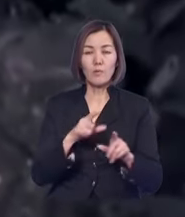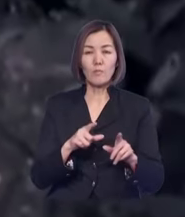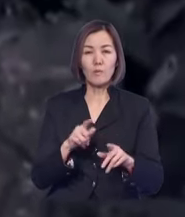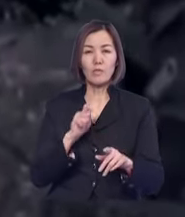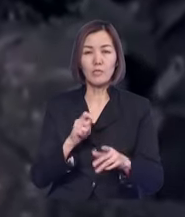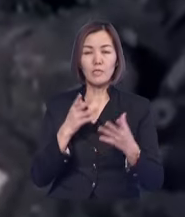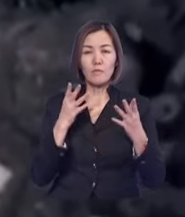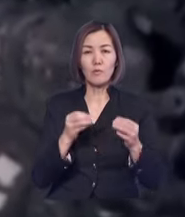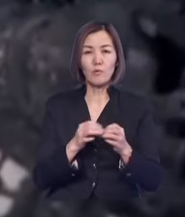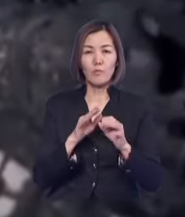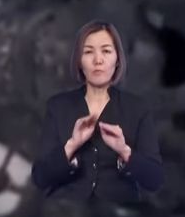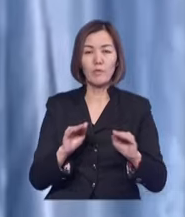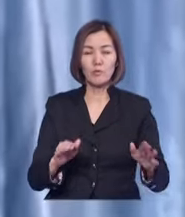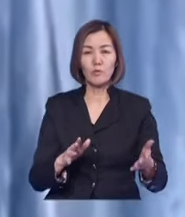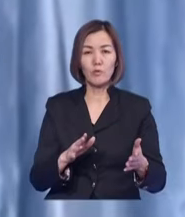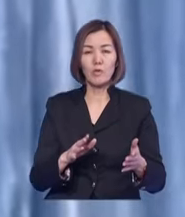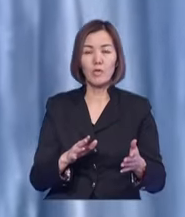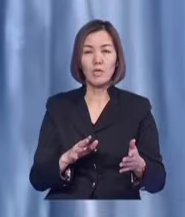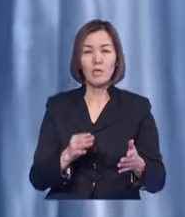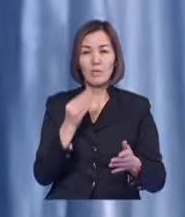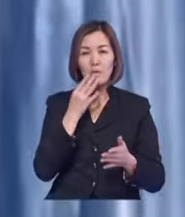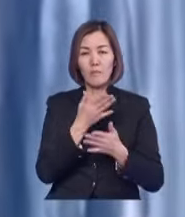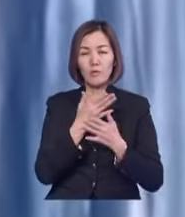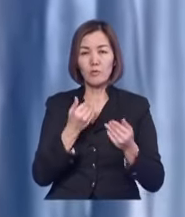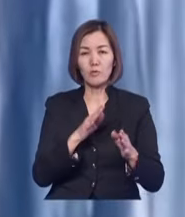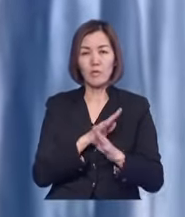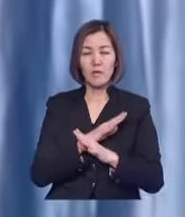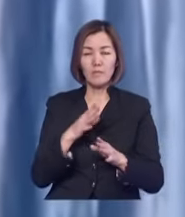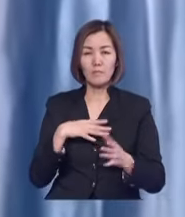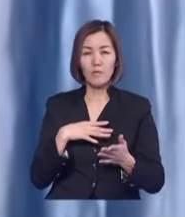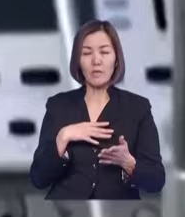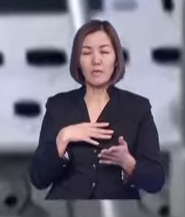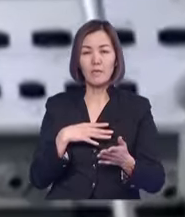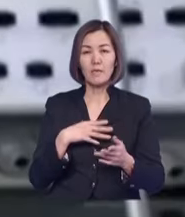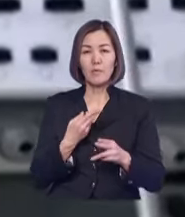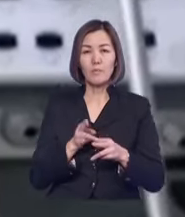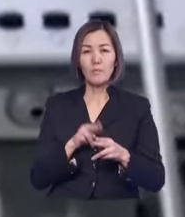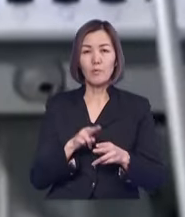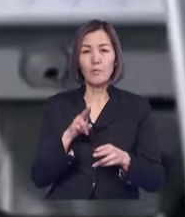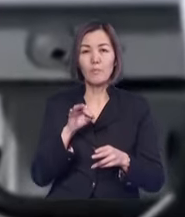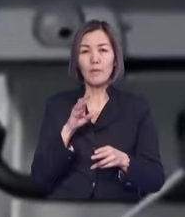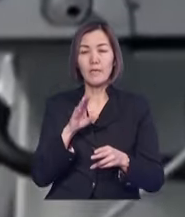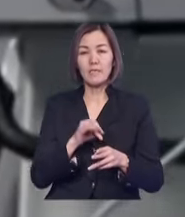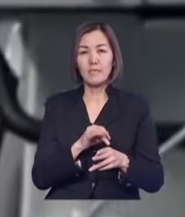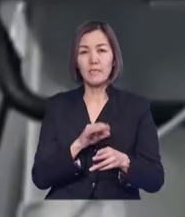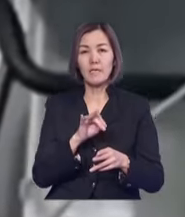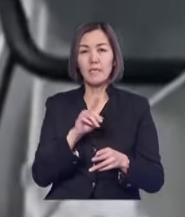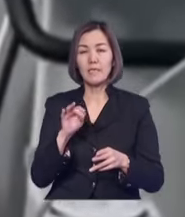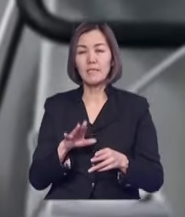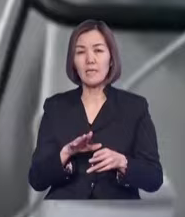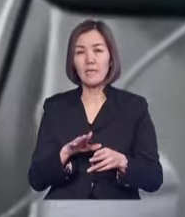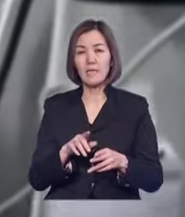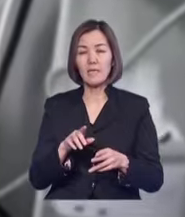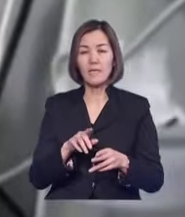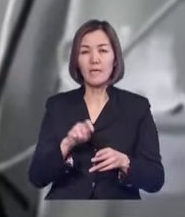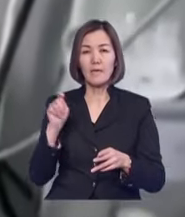күні 15 бала дұрыс тамақтанбау салдарынан жан тәсілім еткен. Айта кетсек, бұл Палестиналық Израиль армиясы қазанның